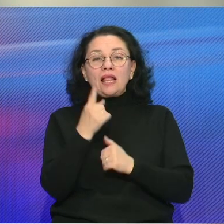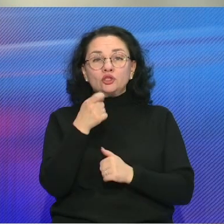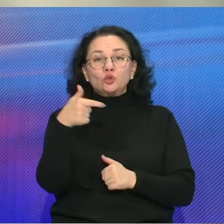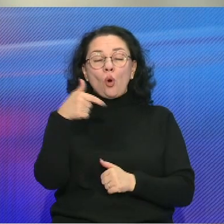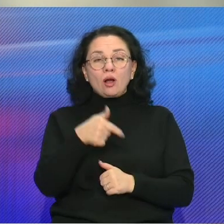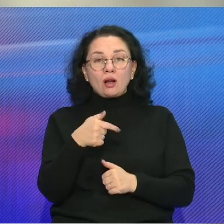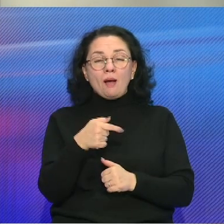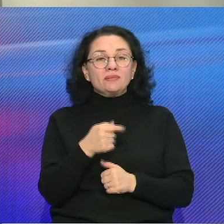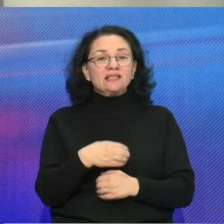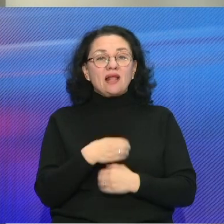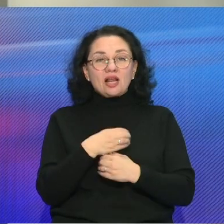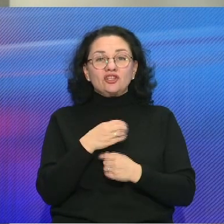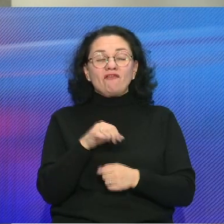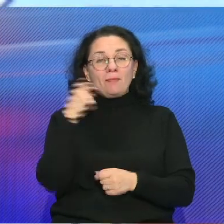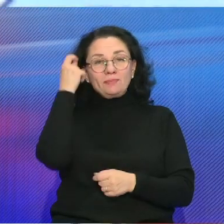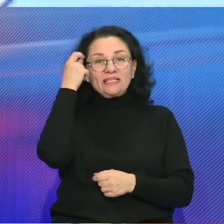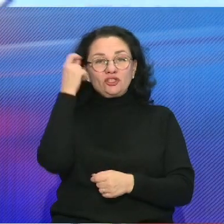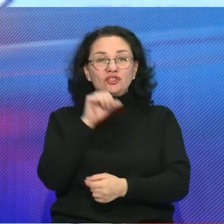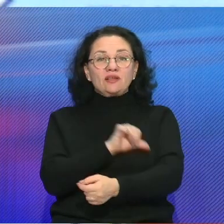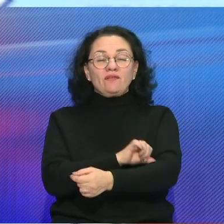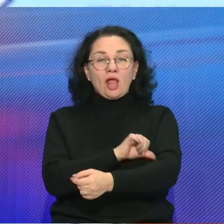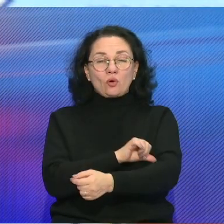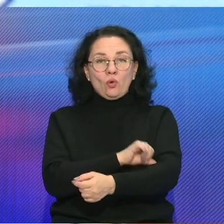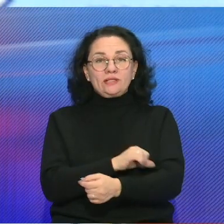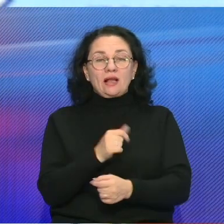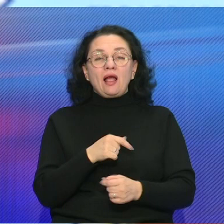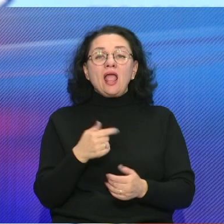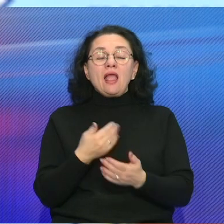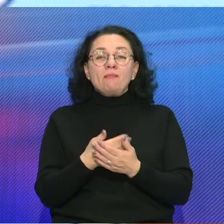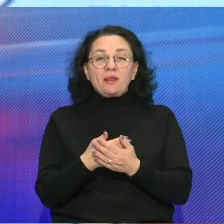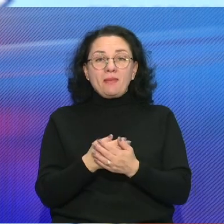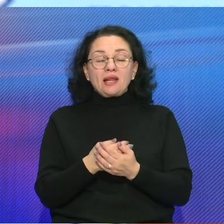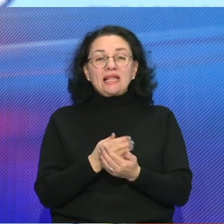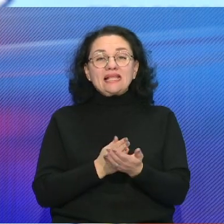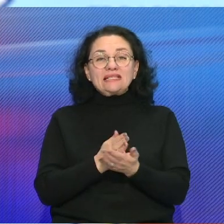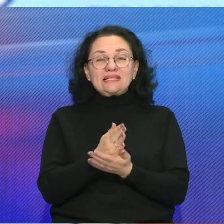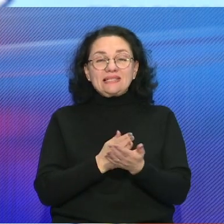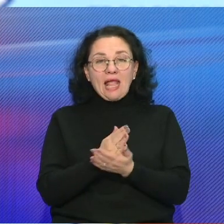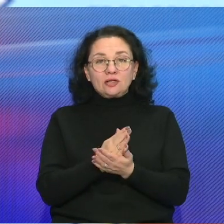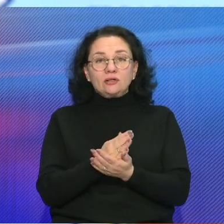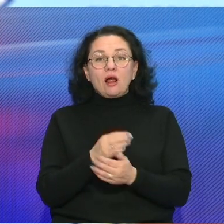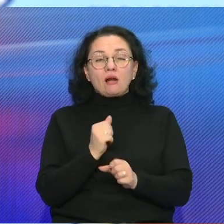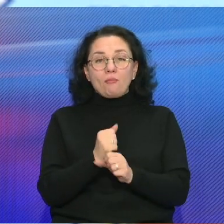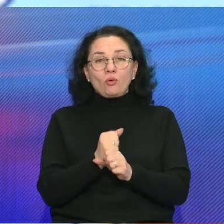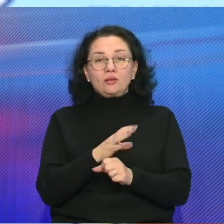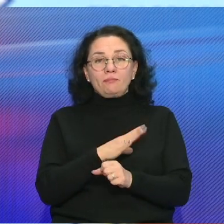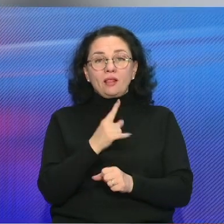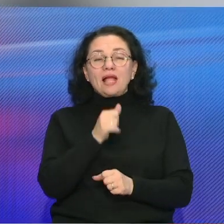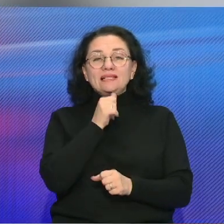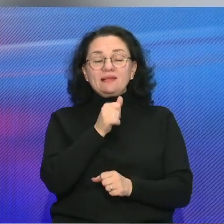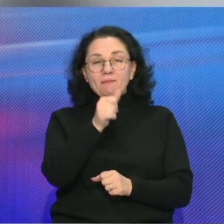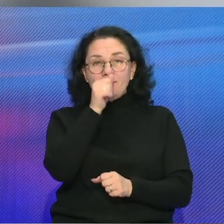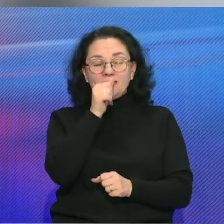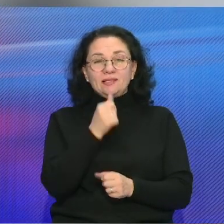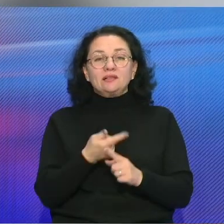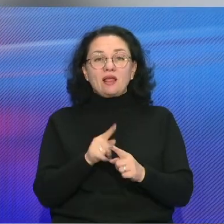вещества альфа-ПВП. По статистике, средний трудовой стаж закладчика составляет 1 месяц. Данный случай